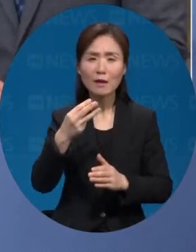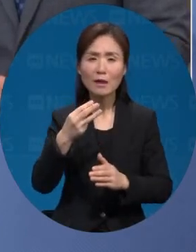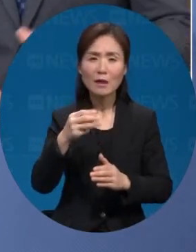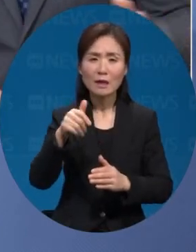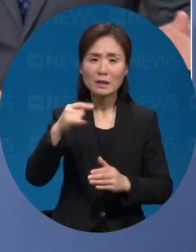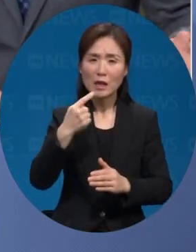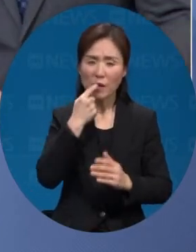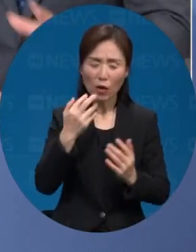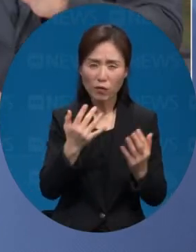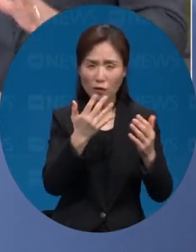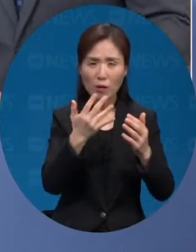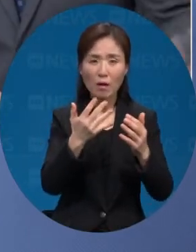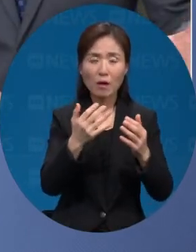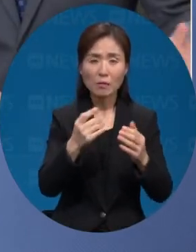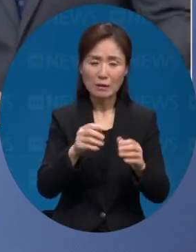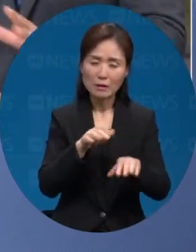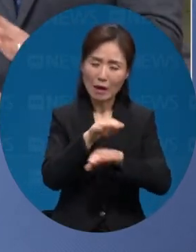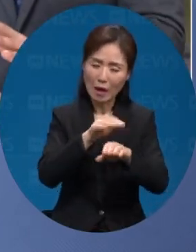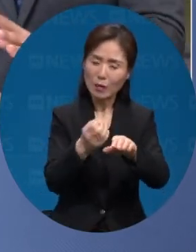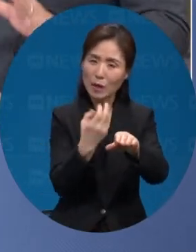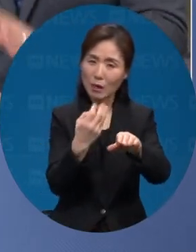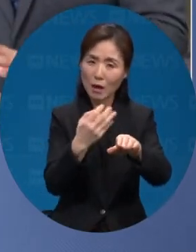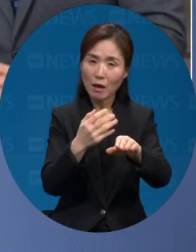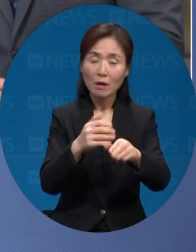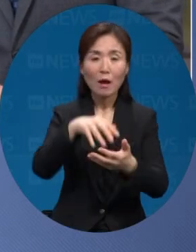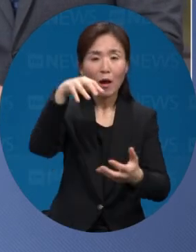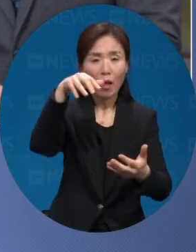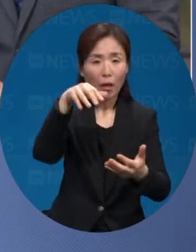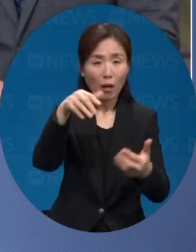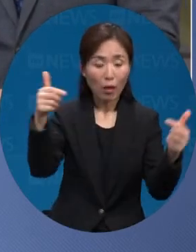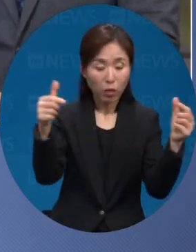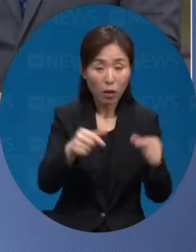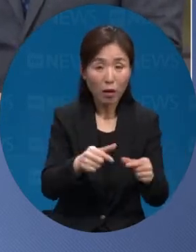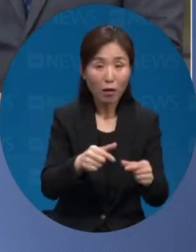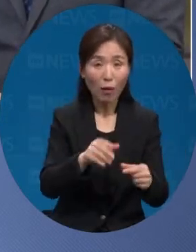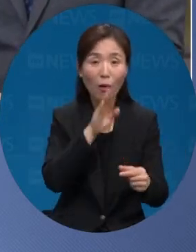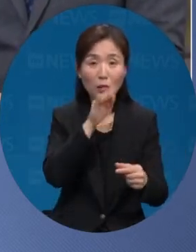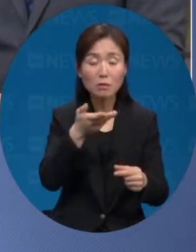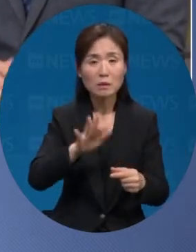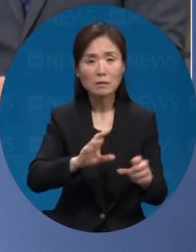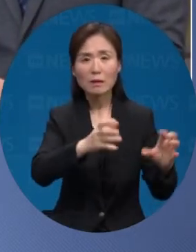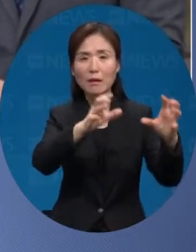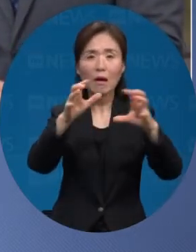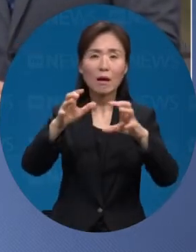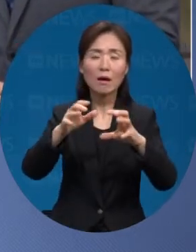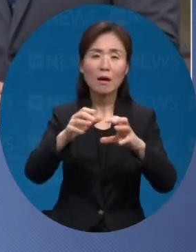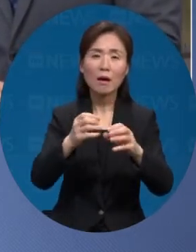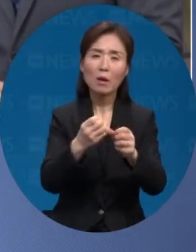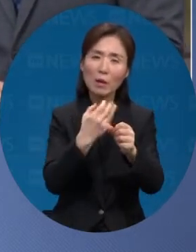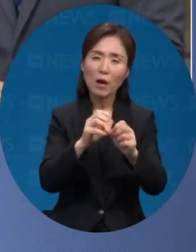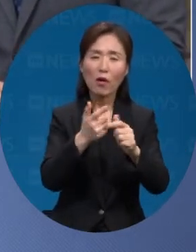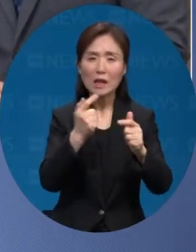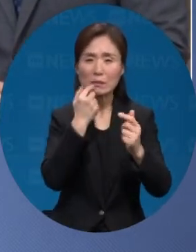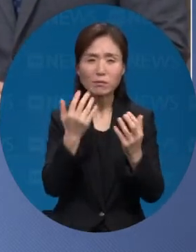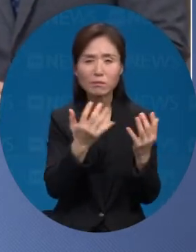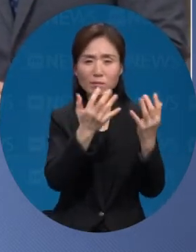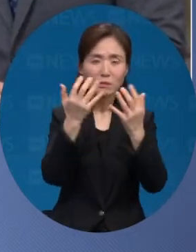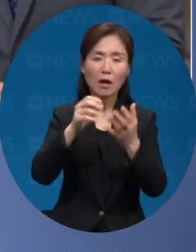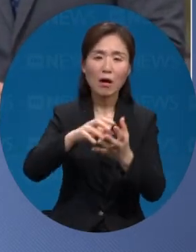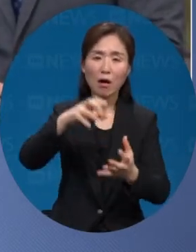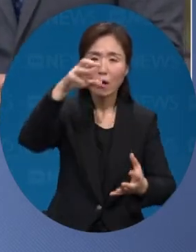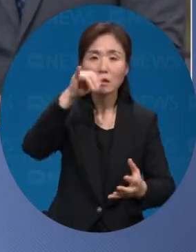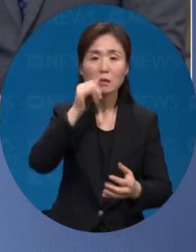계속 가꾸기 배출하는 온실가스 배출에 늘고 있기 때문에 과연 이 목표치 조차도 달성할 수 있을지 지금 미지수인